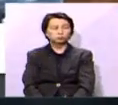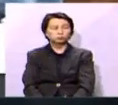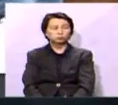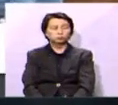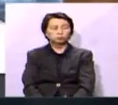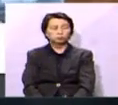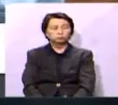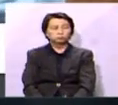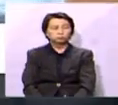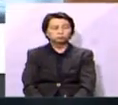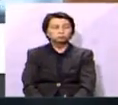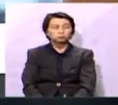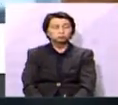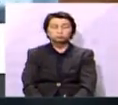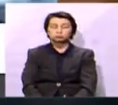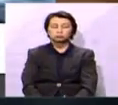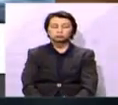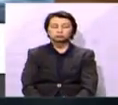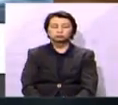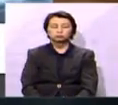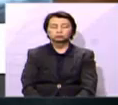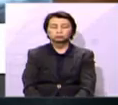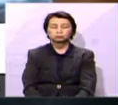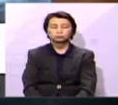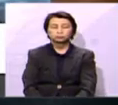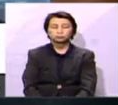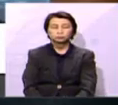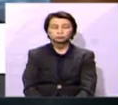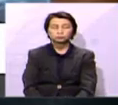ini mengandungi